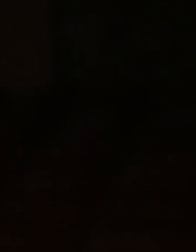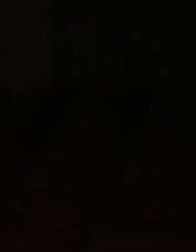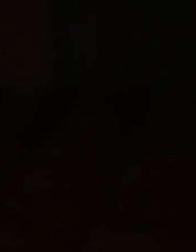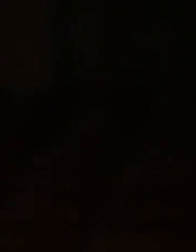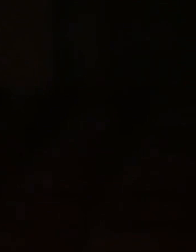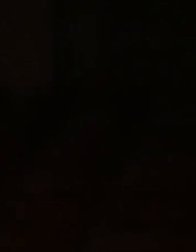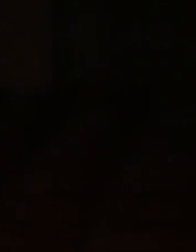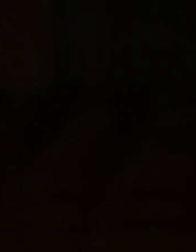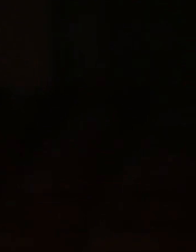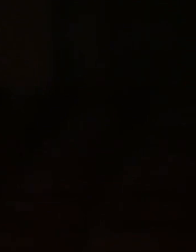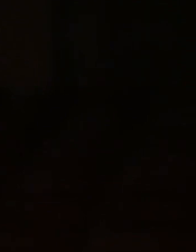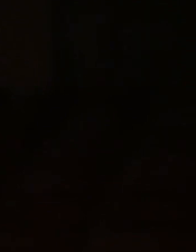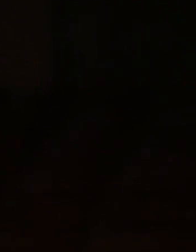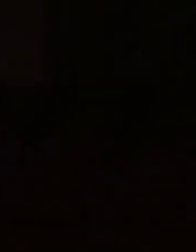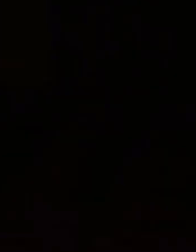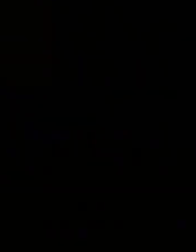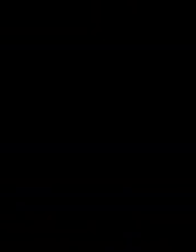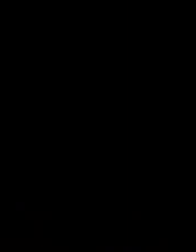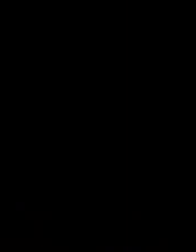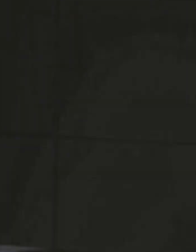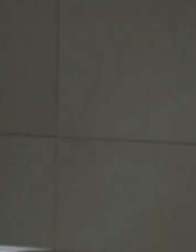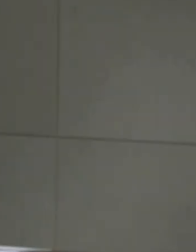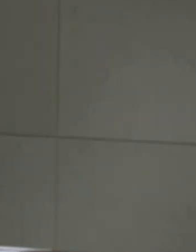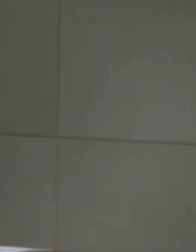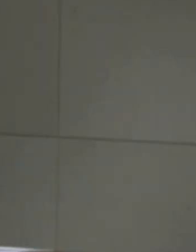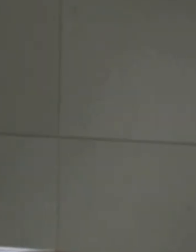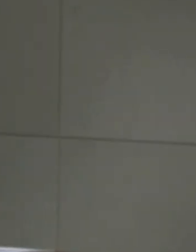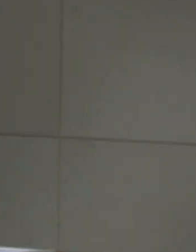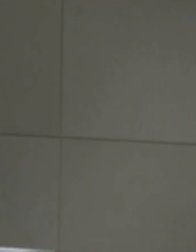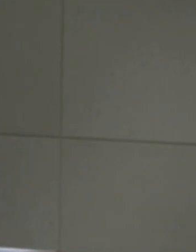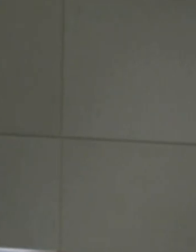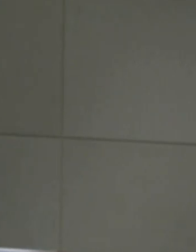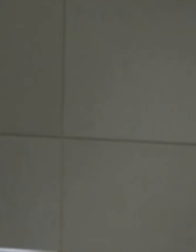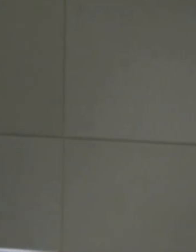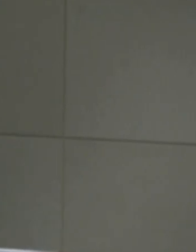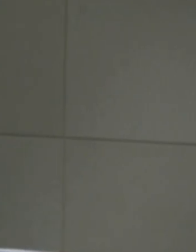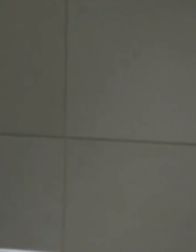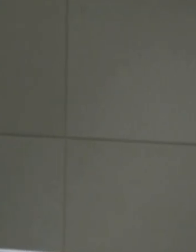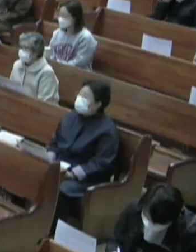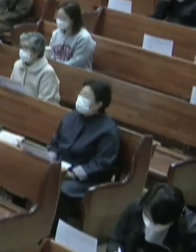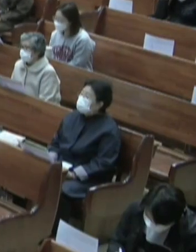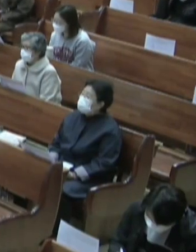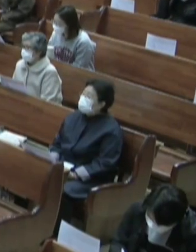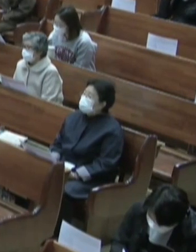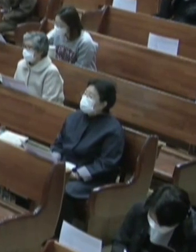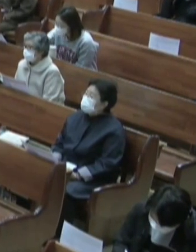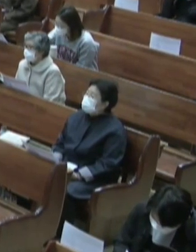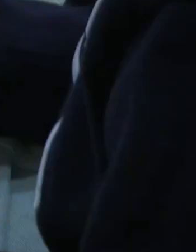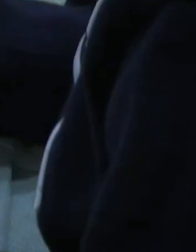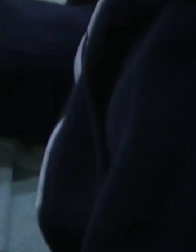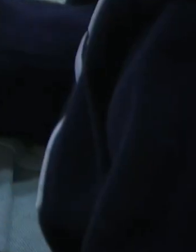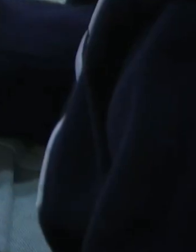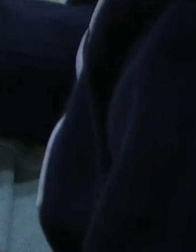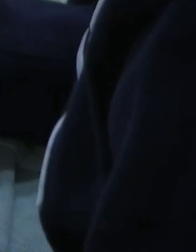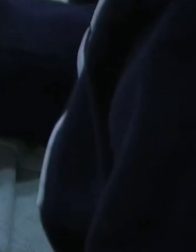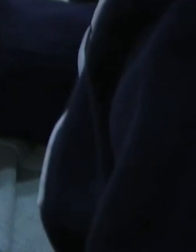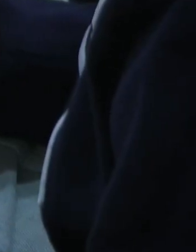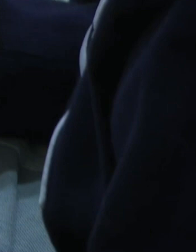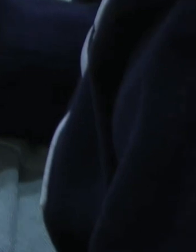마음이 확실히 편안했던 것 같아요. When the morning falls on the